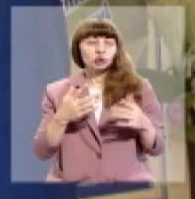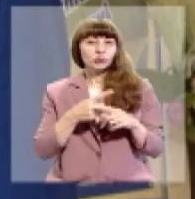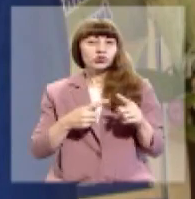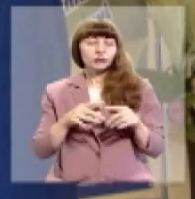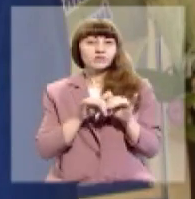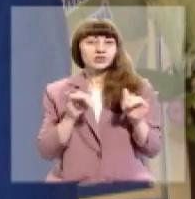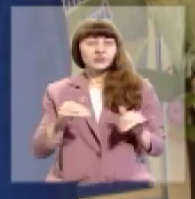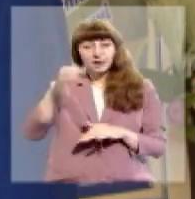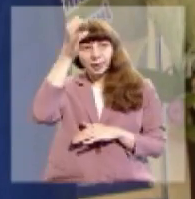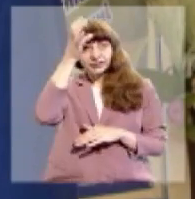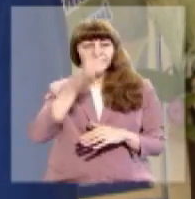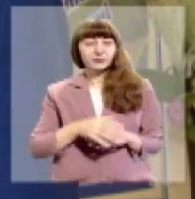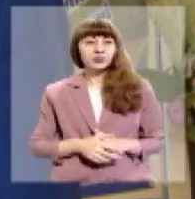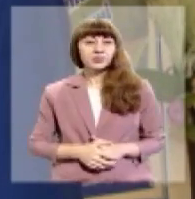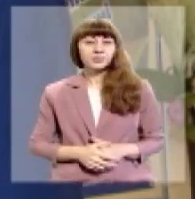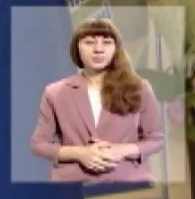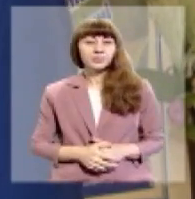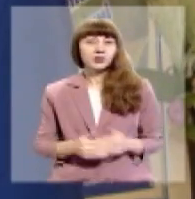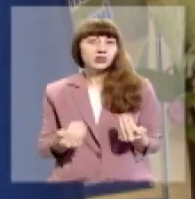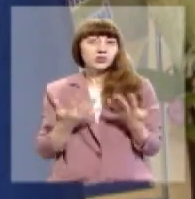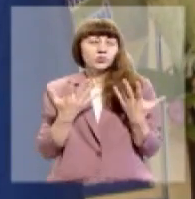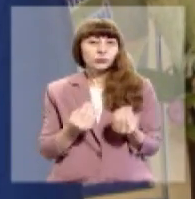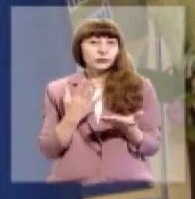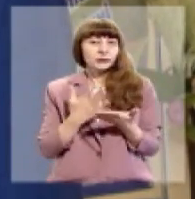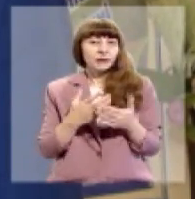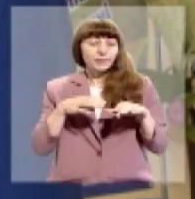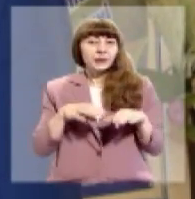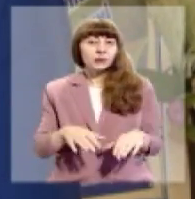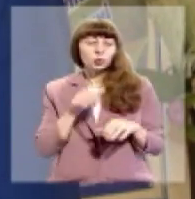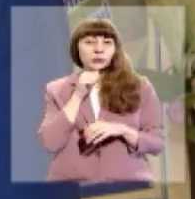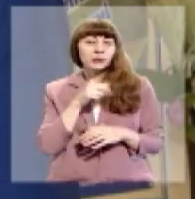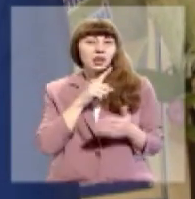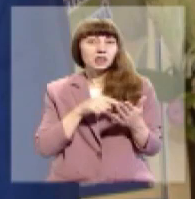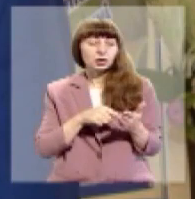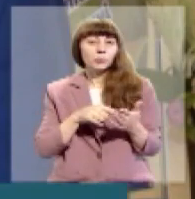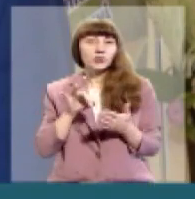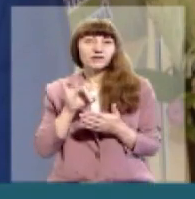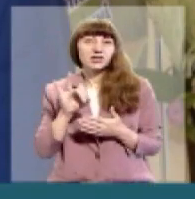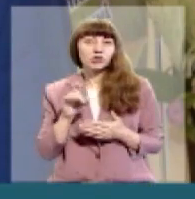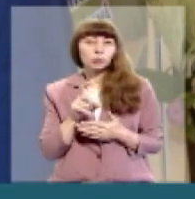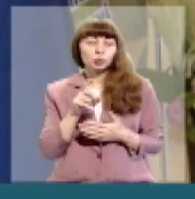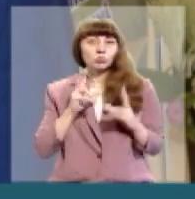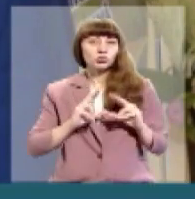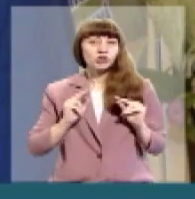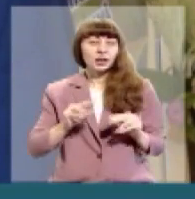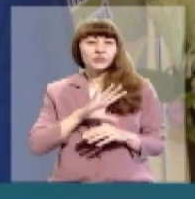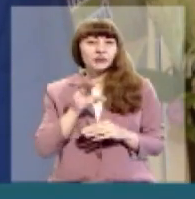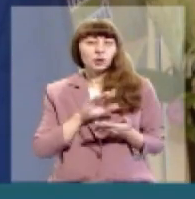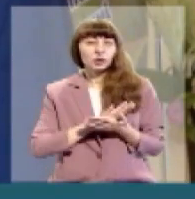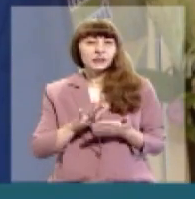және Қостанай қаласының мұғалімдерін халықаралық мұғалімдер күнімен шын жүректен құттықтағым келеді. Бәріне зор